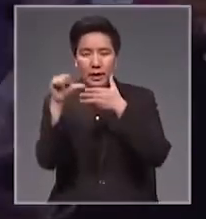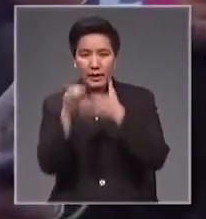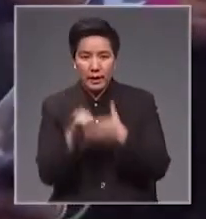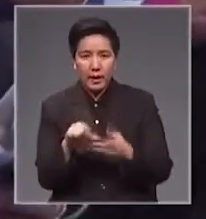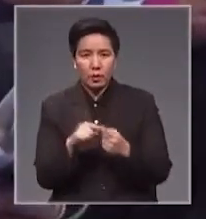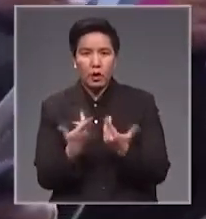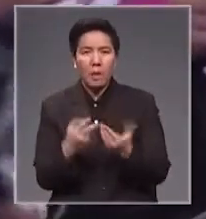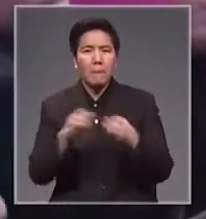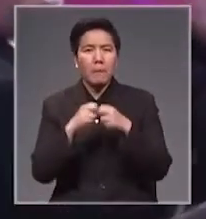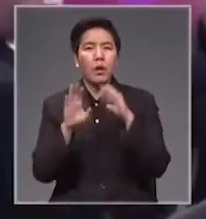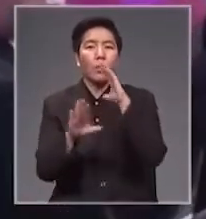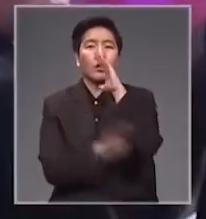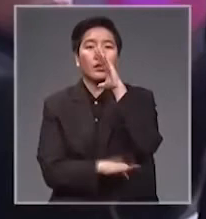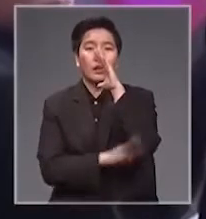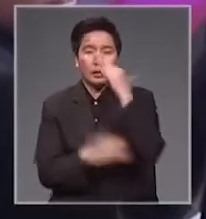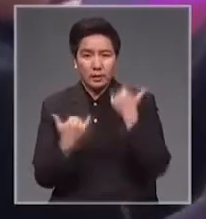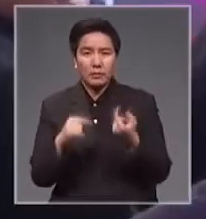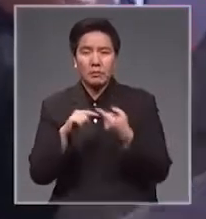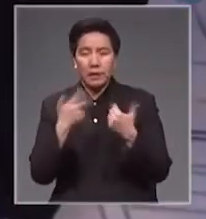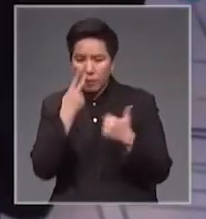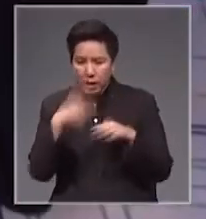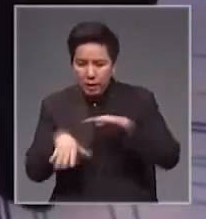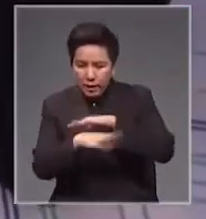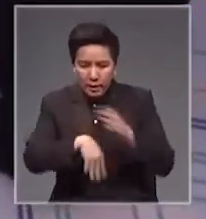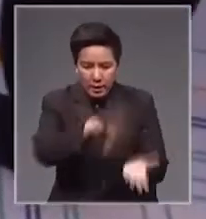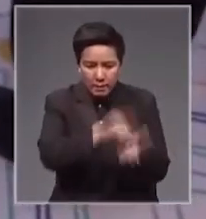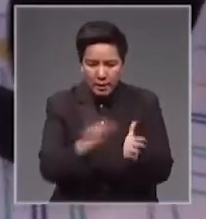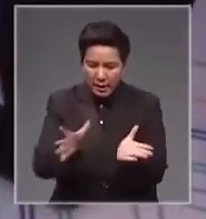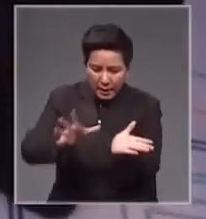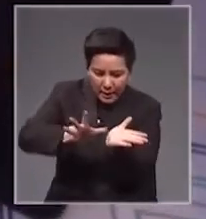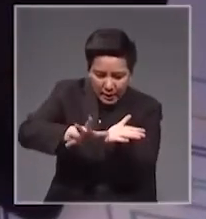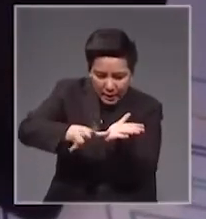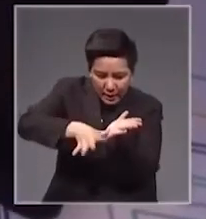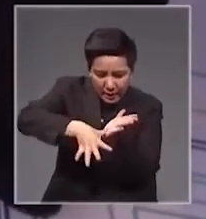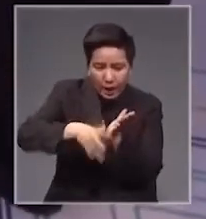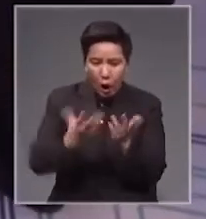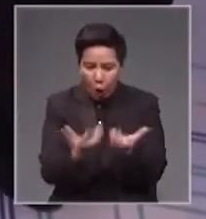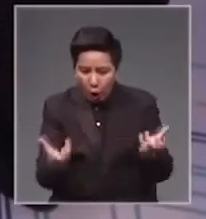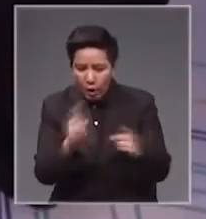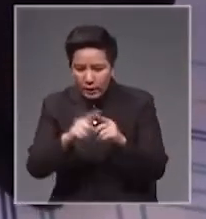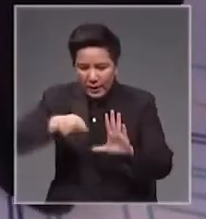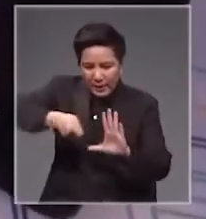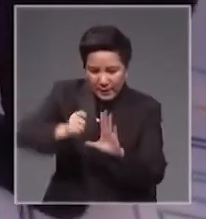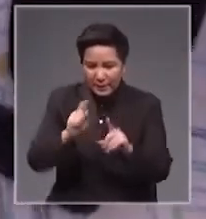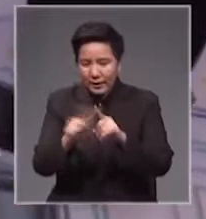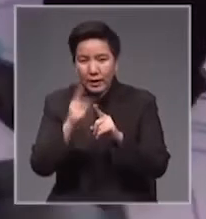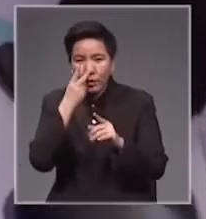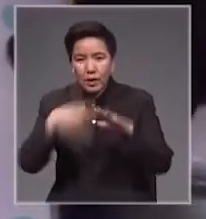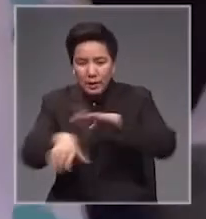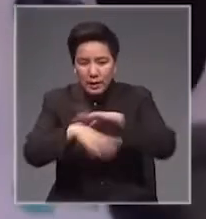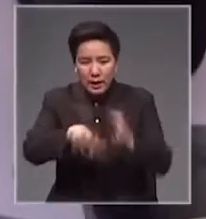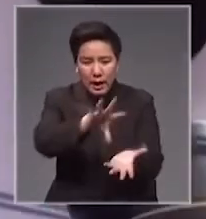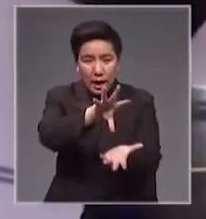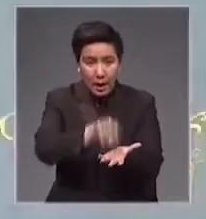ใต้ซึ่งมีการเก็บพิสูจน์หลักฐานเช่นรอยนิ้วมือแฝงรอยอาวุธรอยงัดแงะถ้าจะเก็บหลักฐานเป็น3มิติให้คงทน